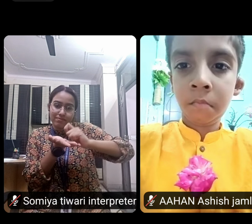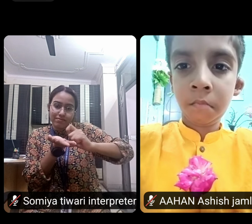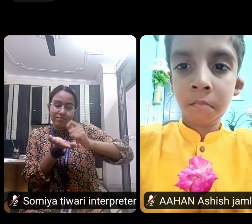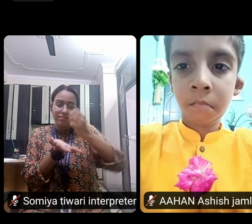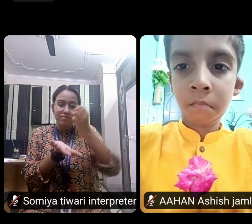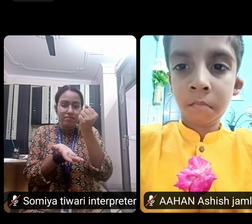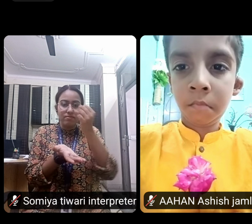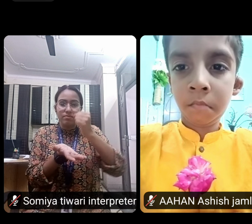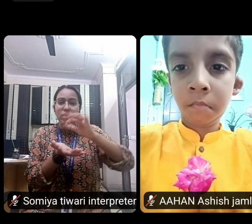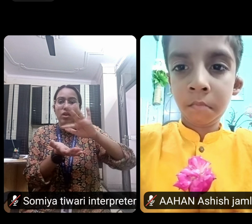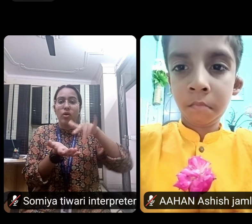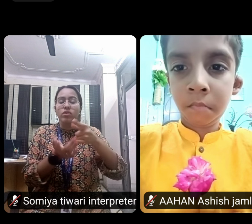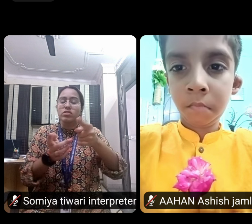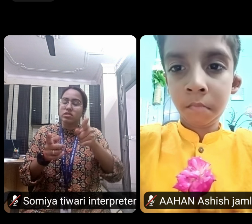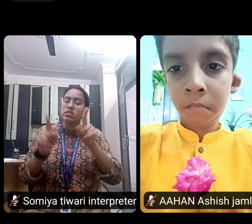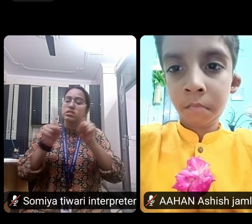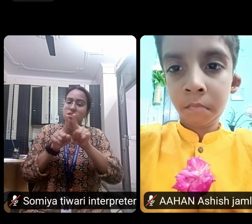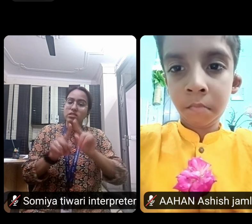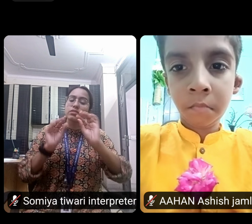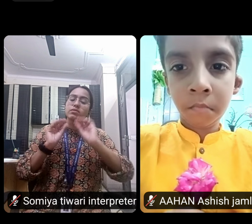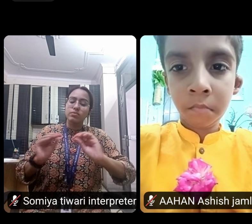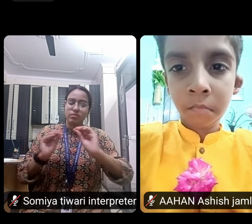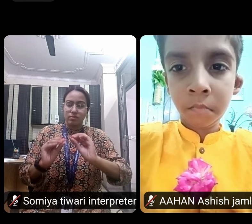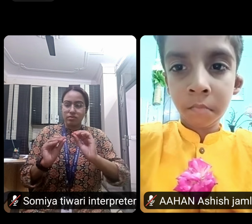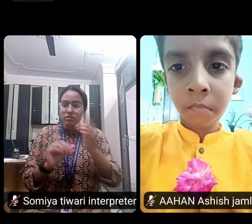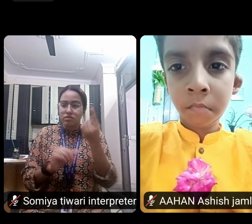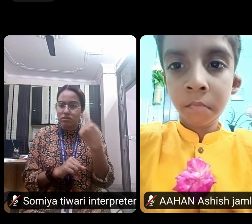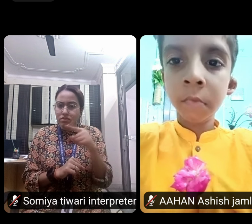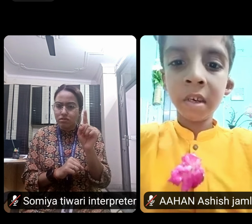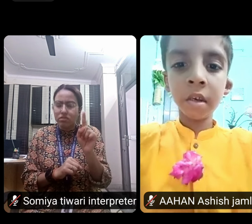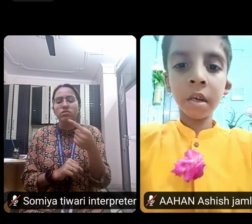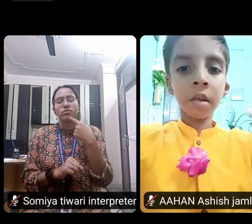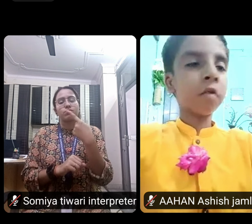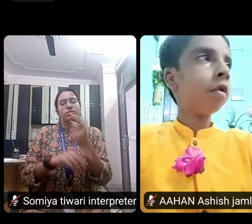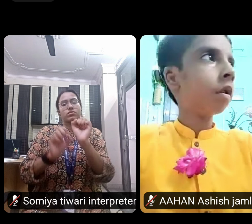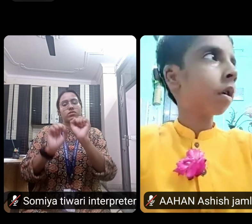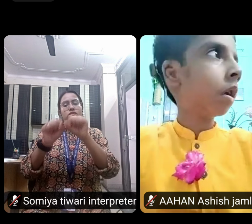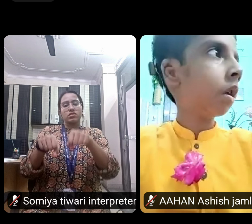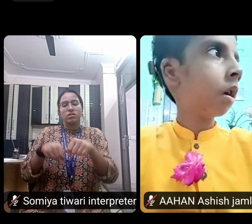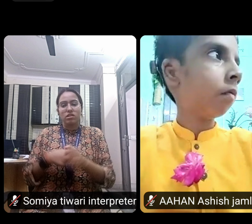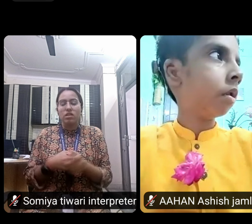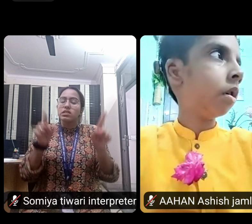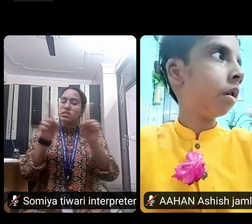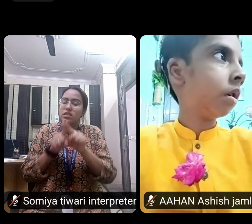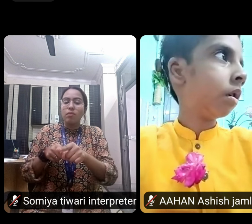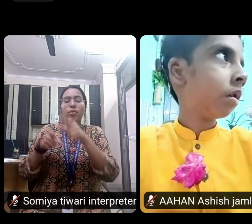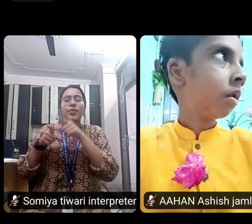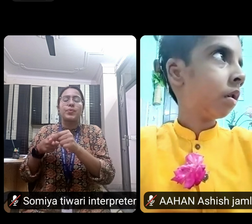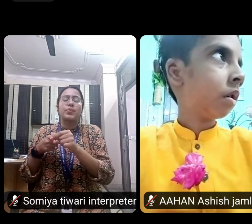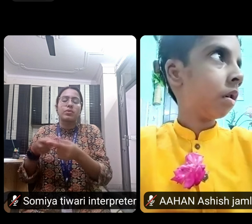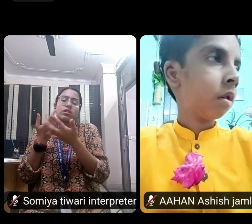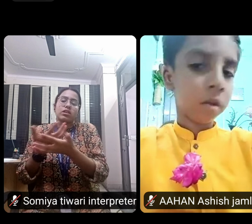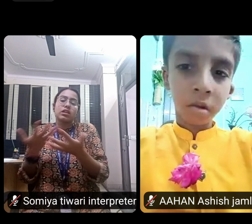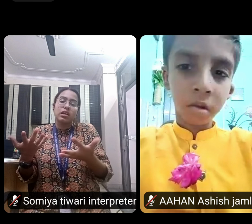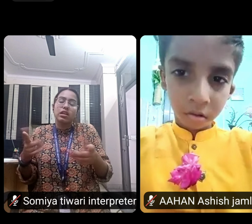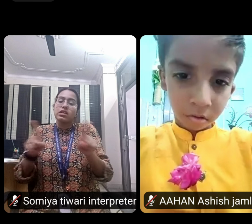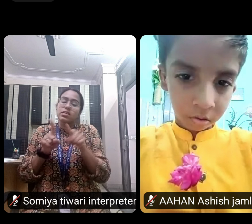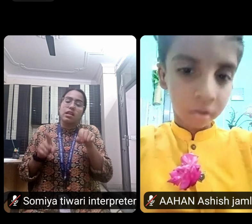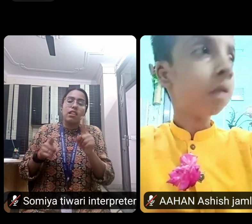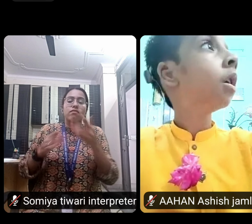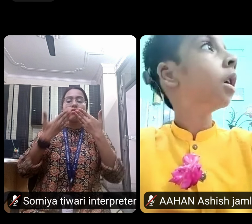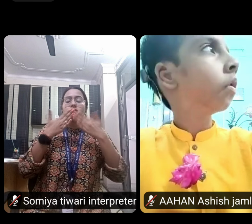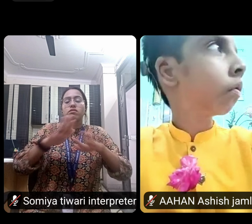नहीं कर पा रहा ठीक से, तो उसका थेरेपिस्ट जो है काम करते हैं उसके ऊपर, ताकि वो ये सब काम चीजें अपने आप अपने बेसिस पे करना शुरू कर